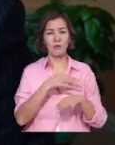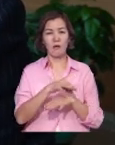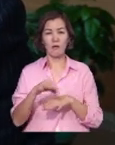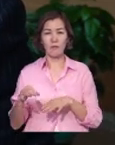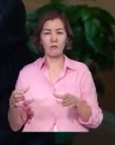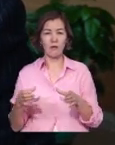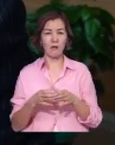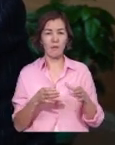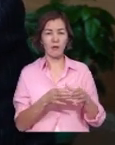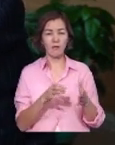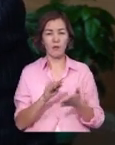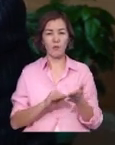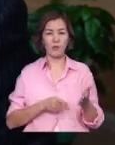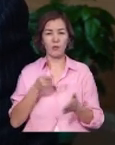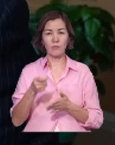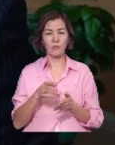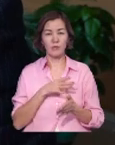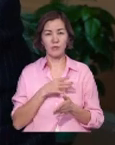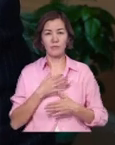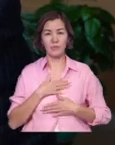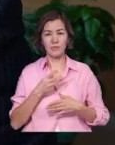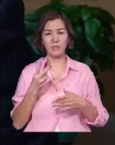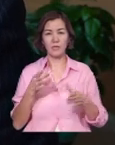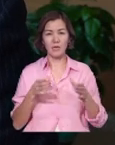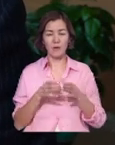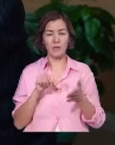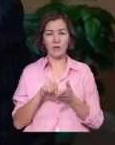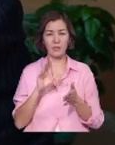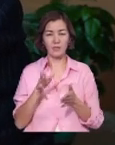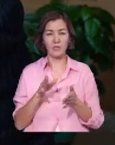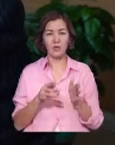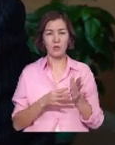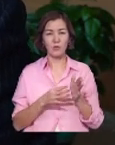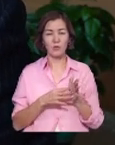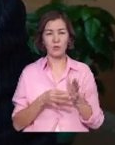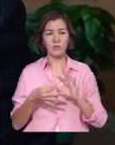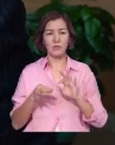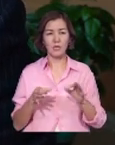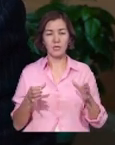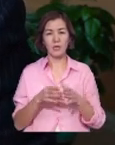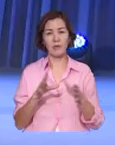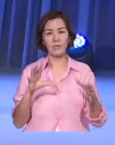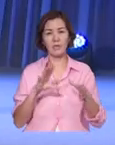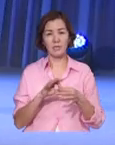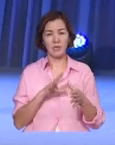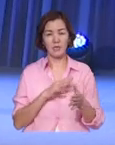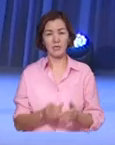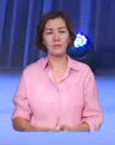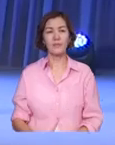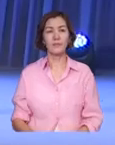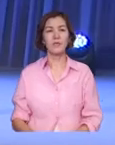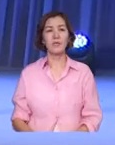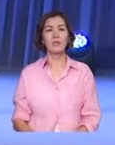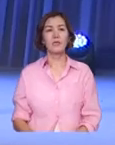командалар қатысуға өтінім берді. Біздің өңірден 2 команда қатысып жатыр. 9 команда нақты ойынға тіркелді. Шаралар